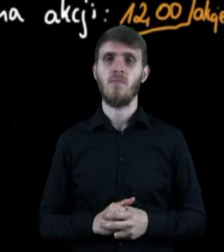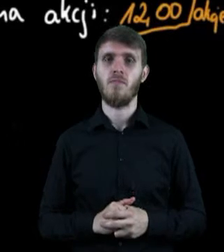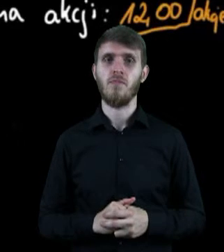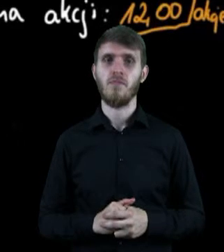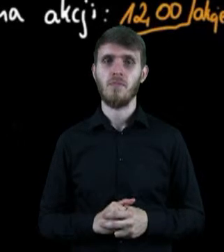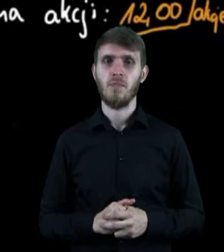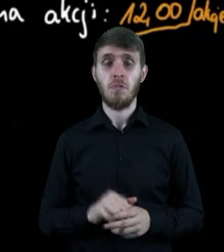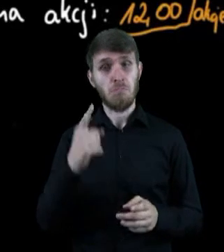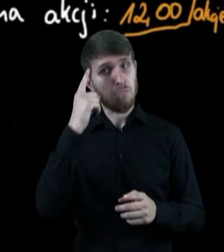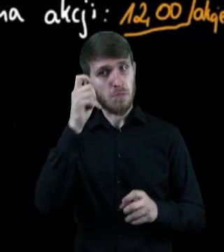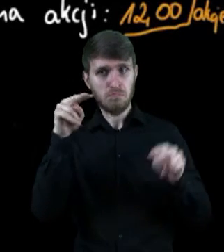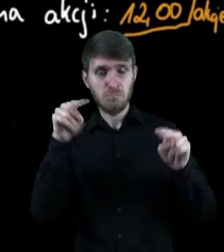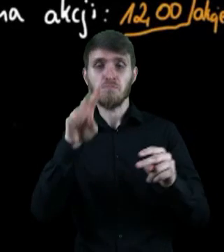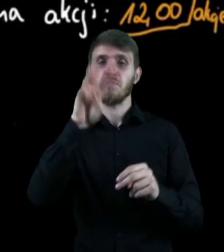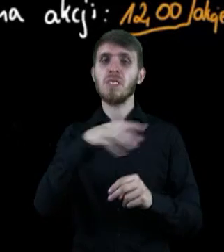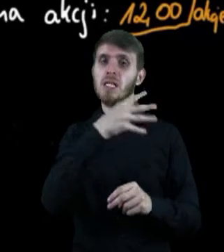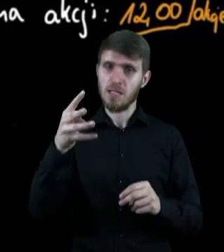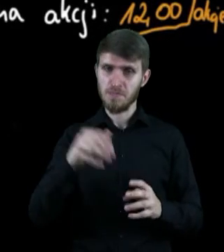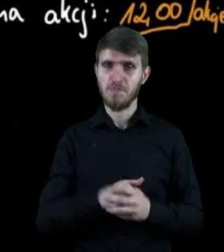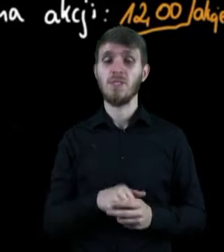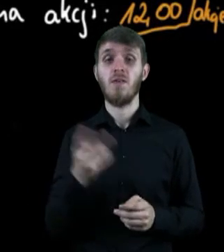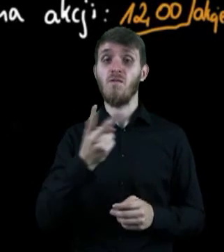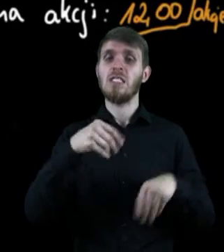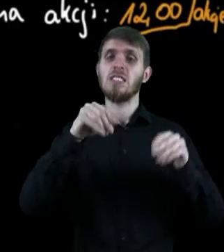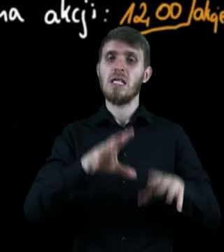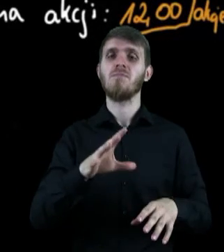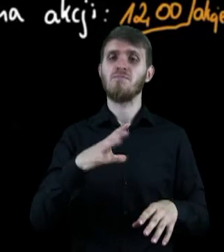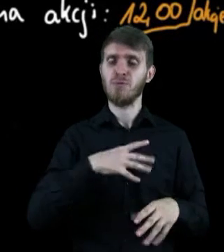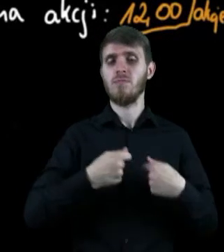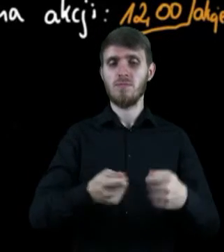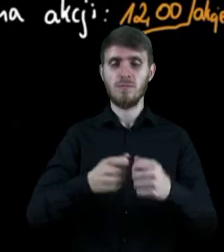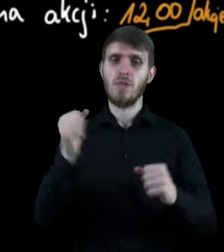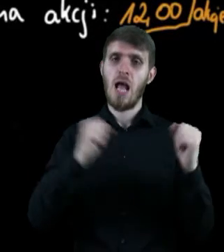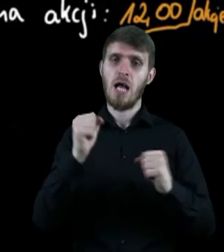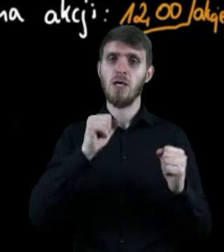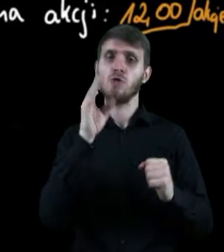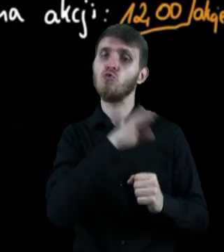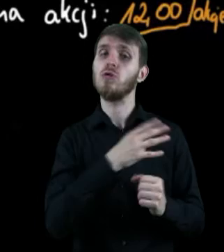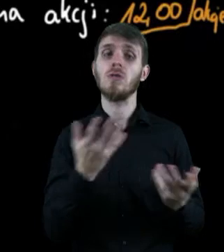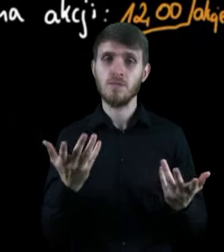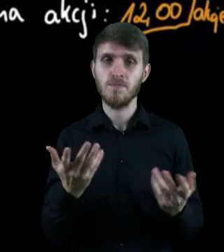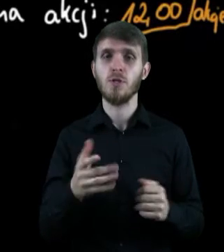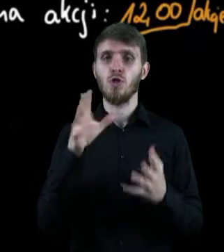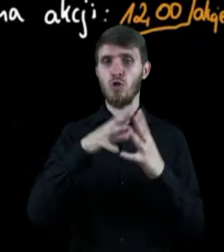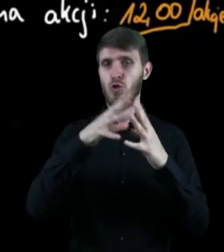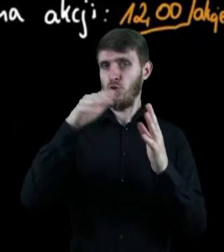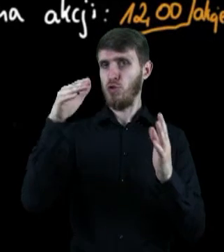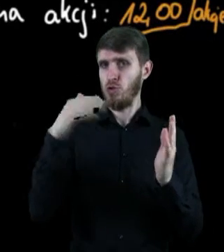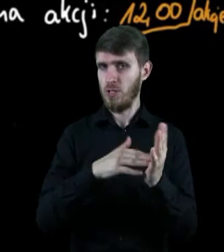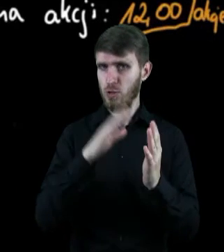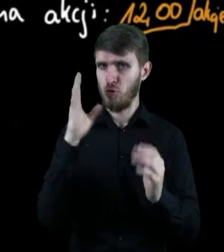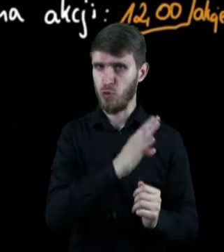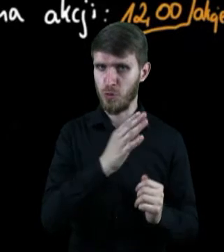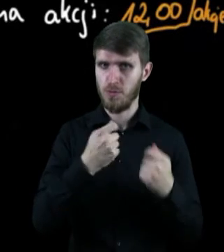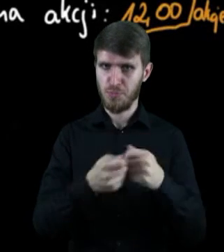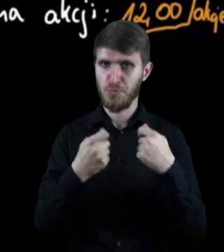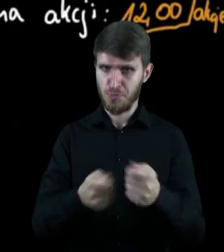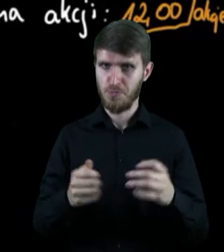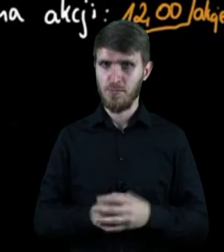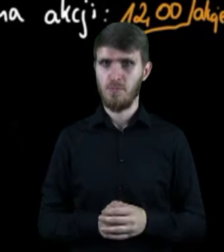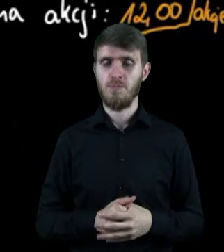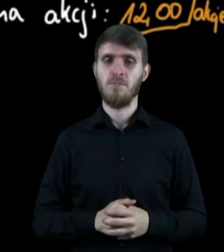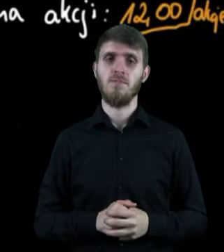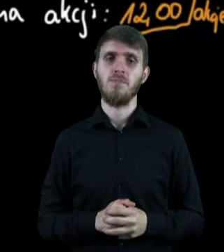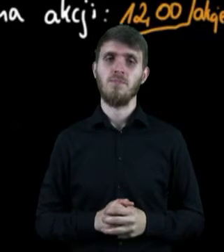akcji. Rozważymy to w stosunku do wartości księgowych zapisanych w bilansie. Przypominam, że w obu przypadkach